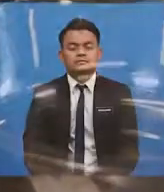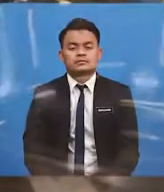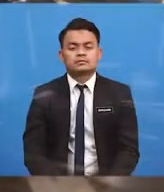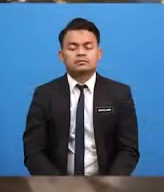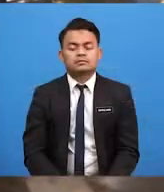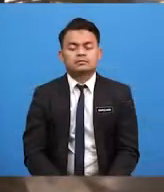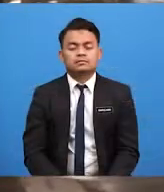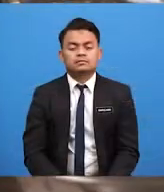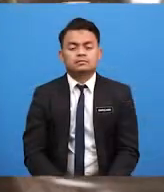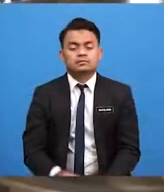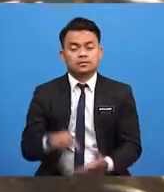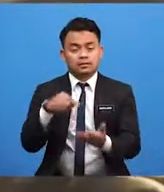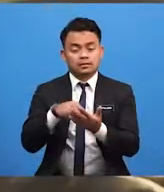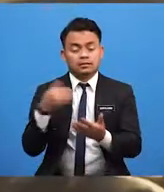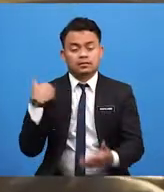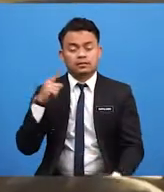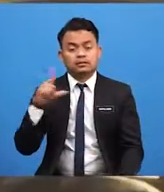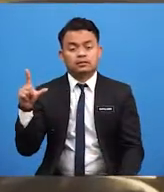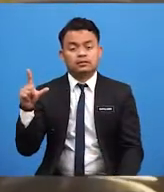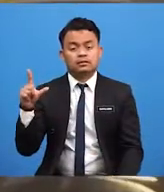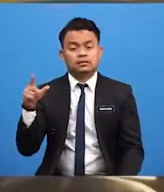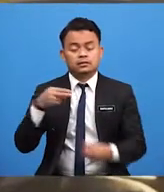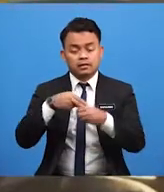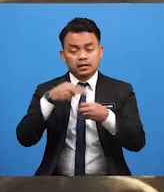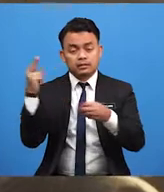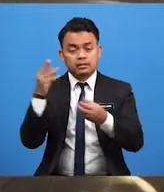Ini adalah hasil potongan mirepoix tadi.